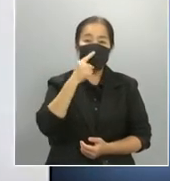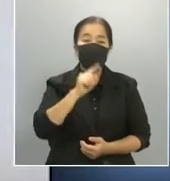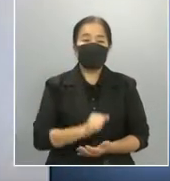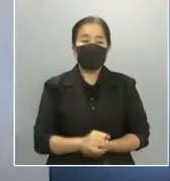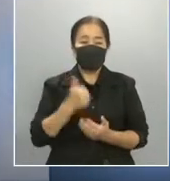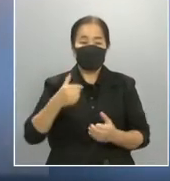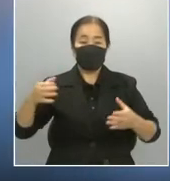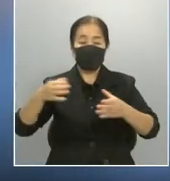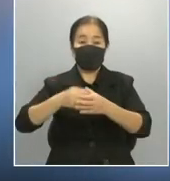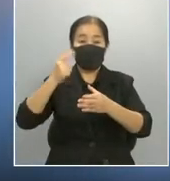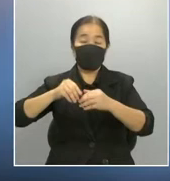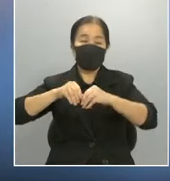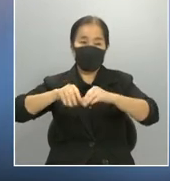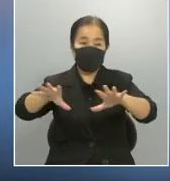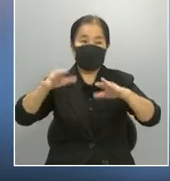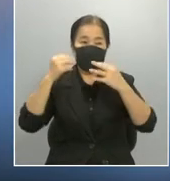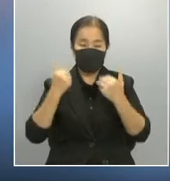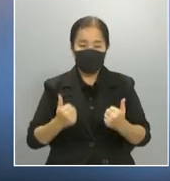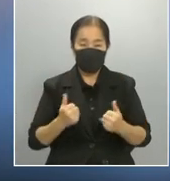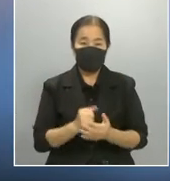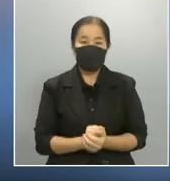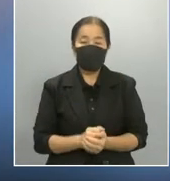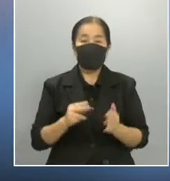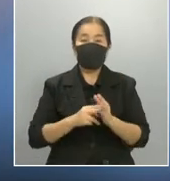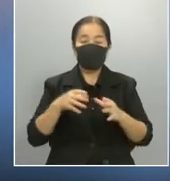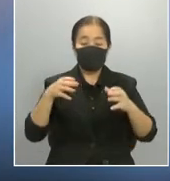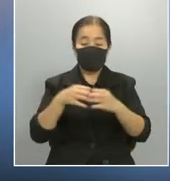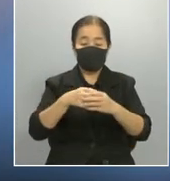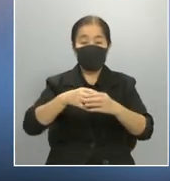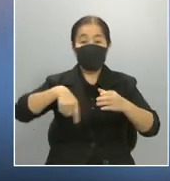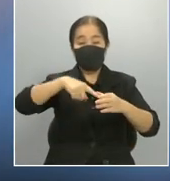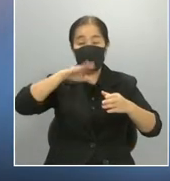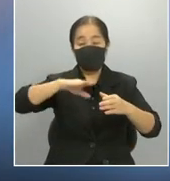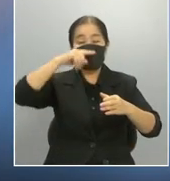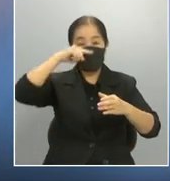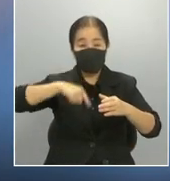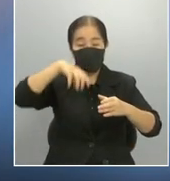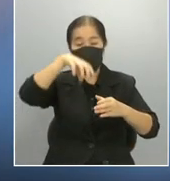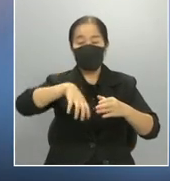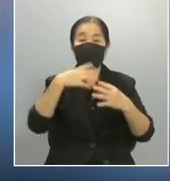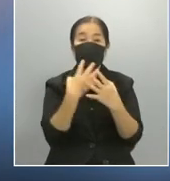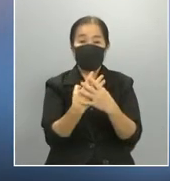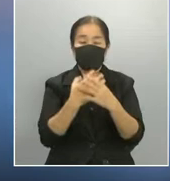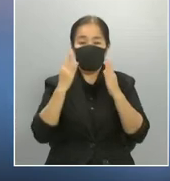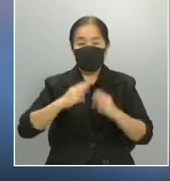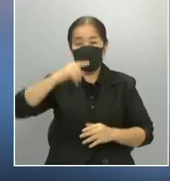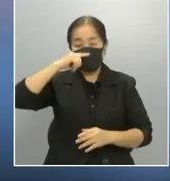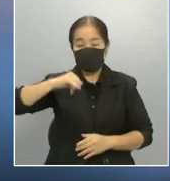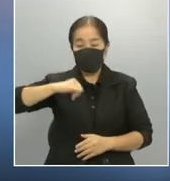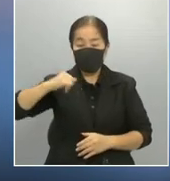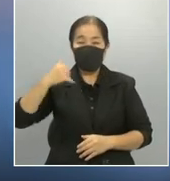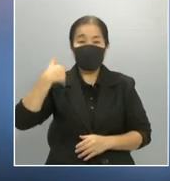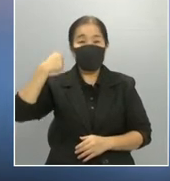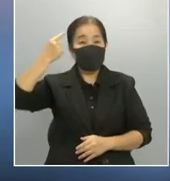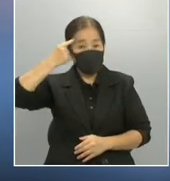คัตเตอร์คุกข่าวช็อคโลกเรื่องโกวิทได้ระบาดและสภาพภายในเรือนจำไทยที่แม้แต่คนไทยด้วยกันก็ไม่เคยรับรู้